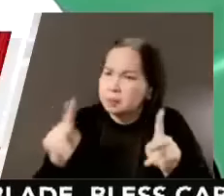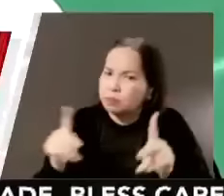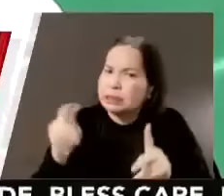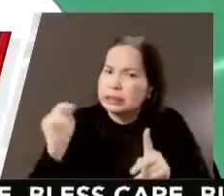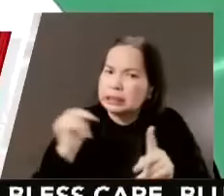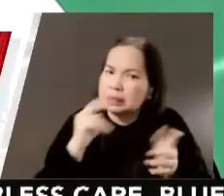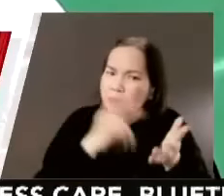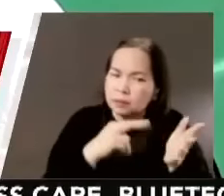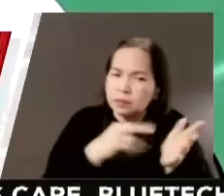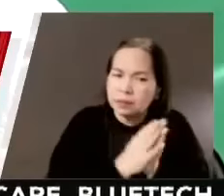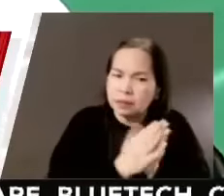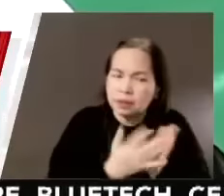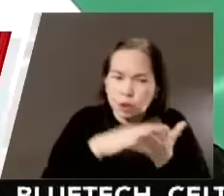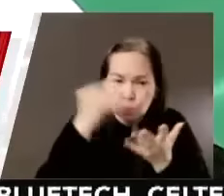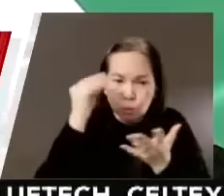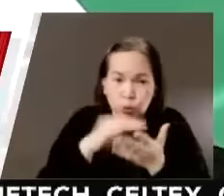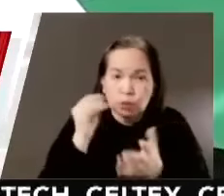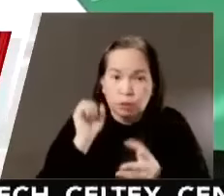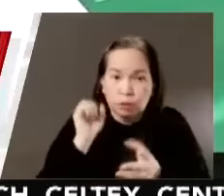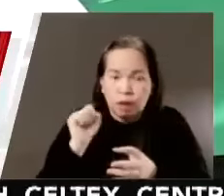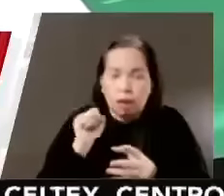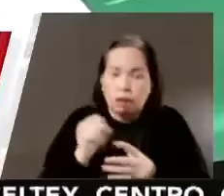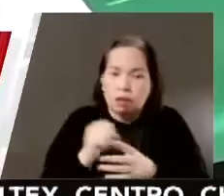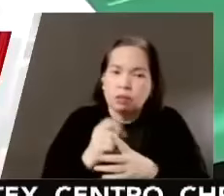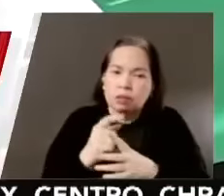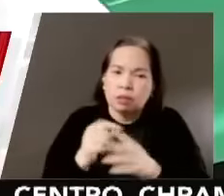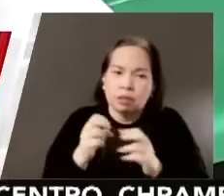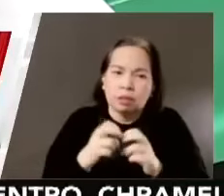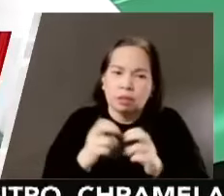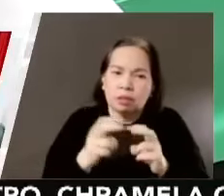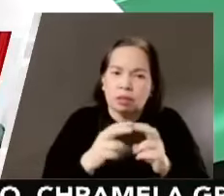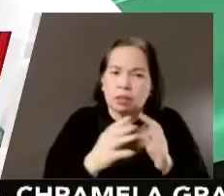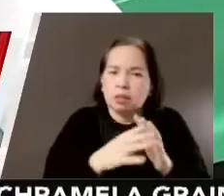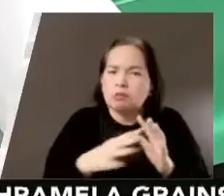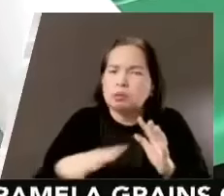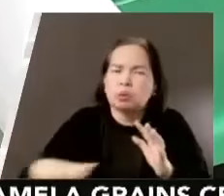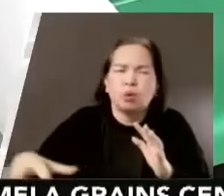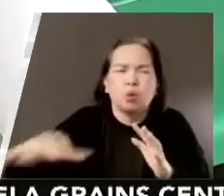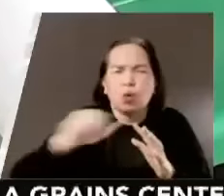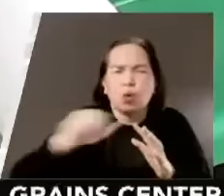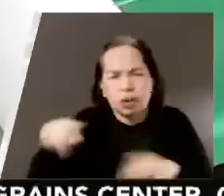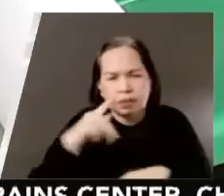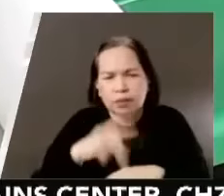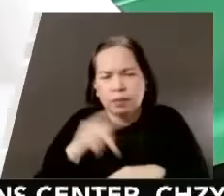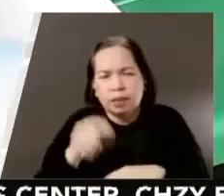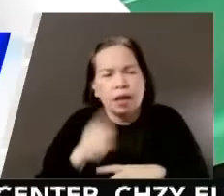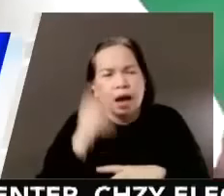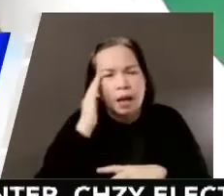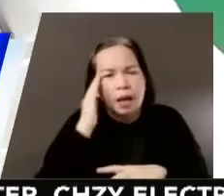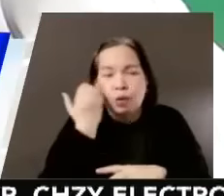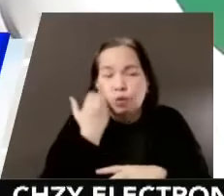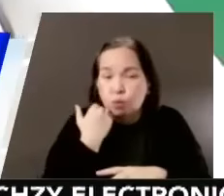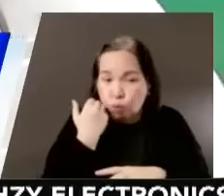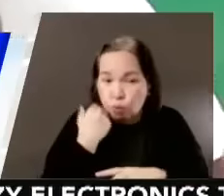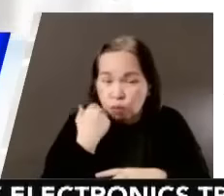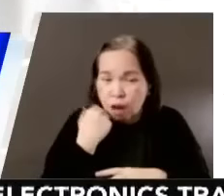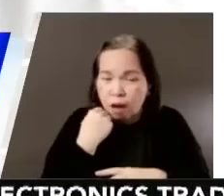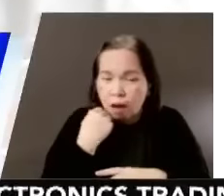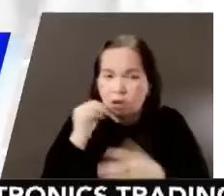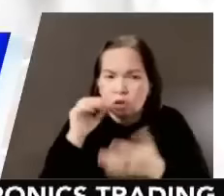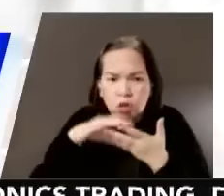kaalaman hanggang sa kaduluduluhan ng bansa natin. Kulang na kulang ang kaalaman na